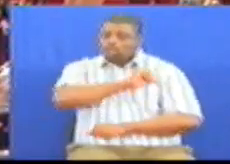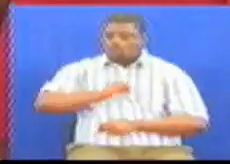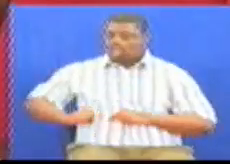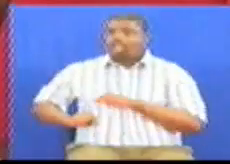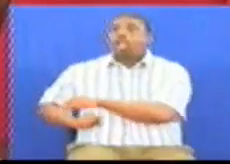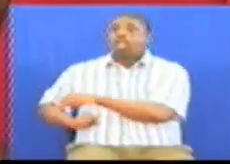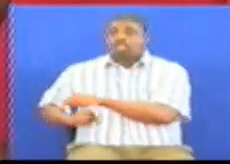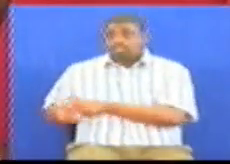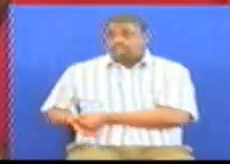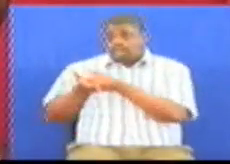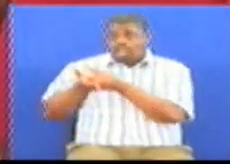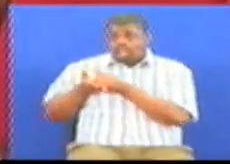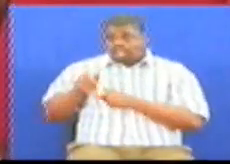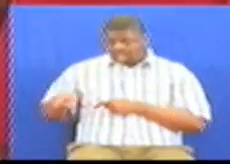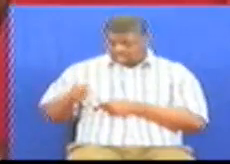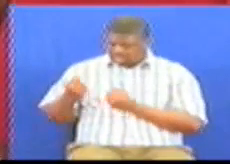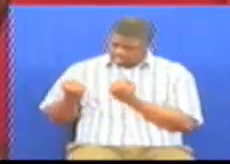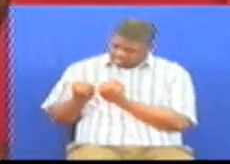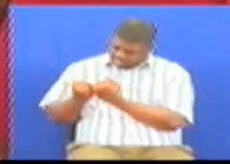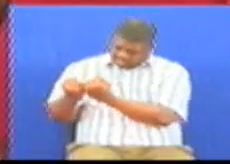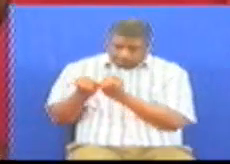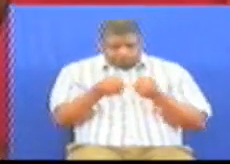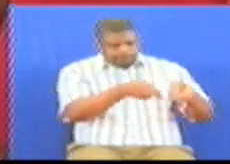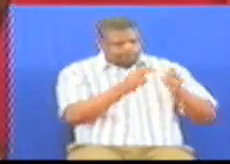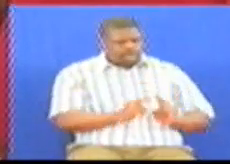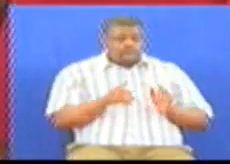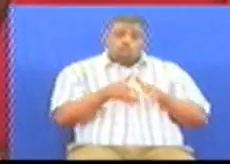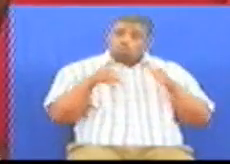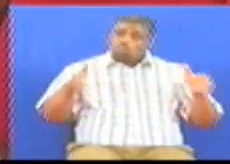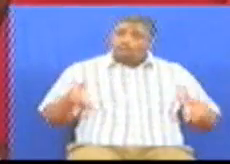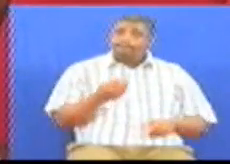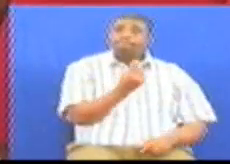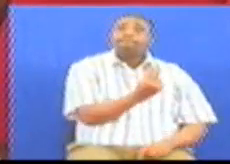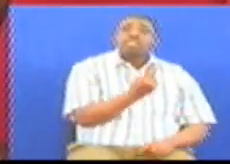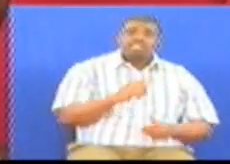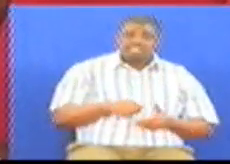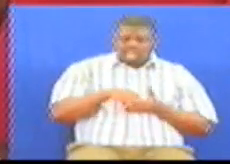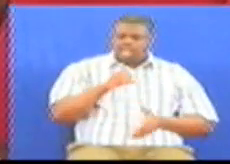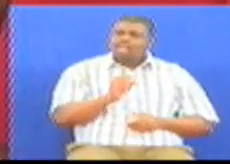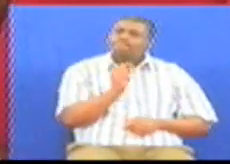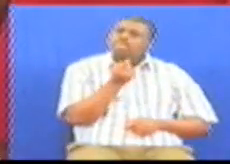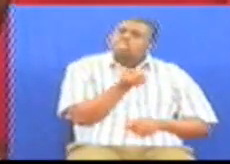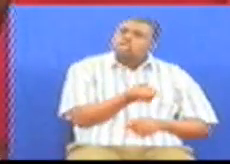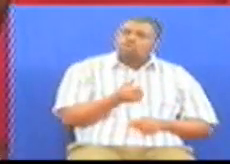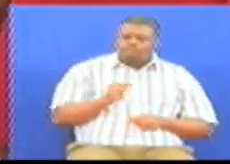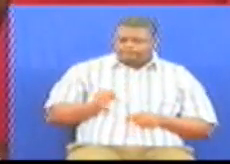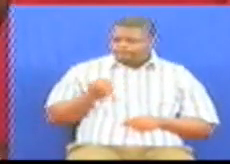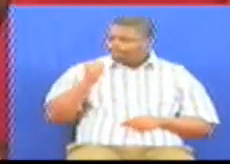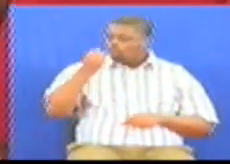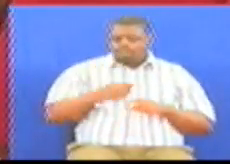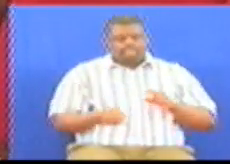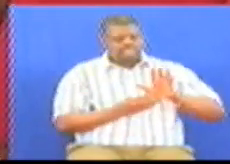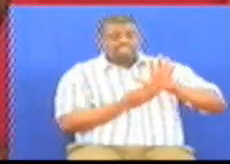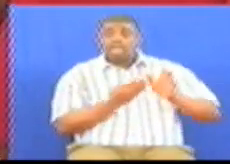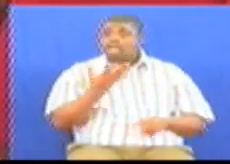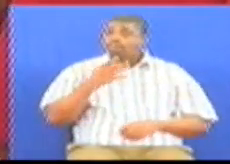mawili, moja iko pale Libango. Siku nyingi tumeomba, gharama yake ni ndogo tu, milioni 950. Hebu